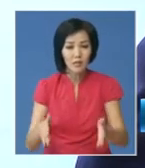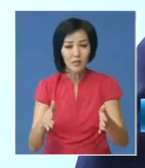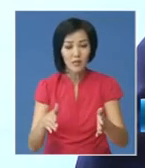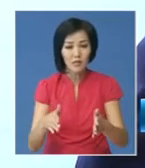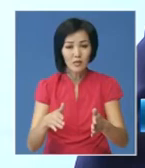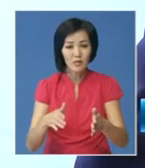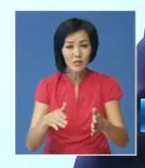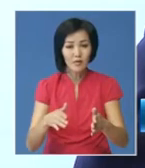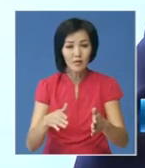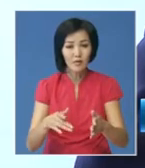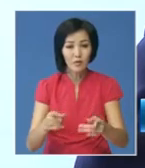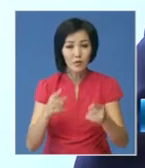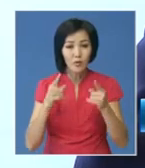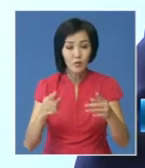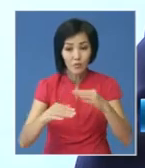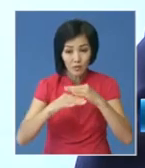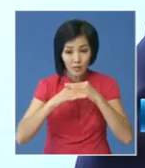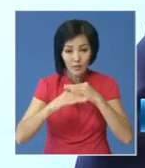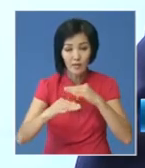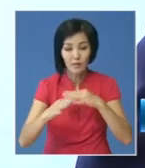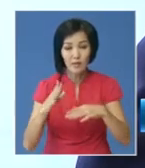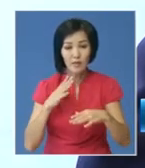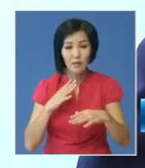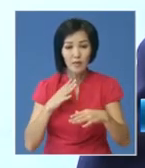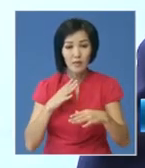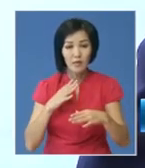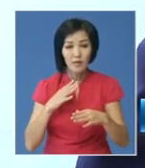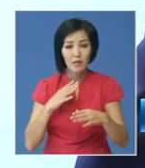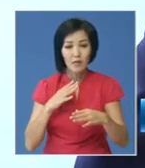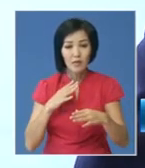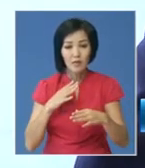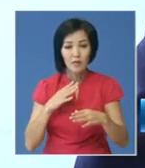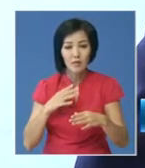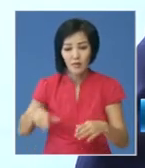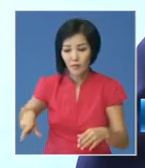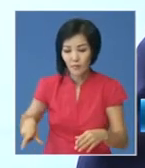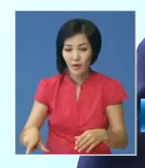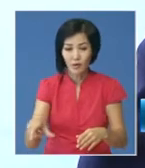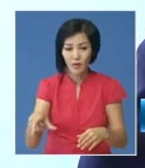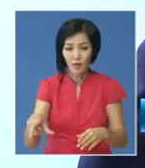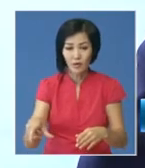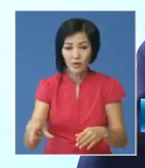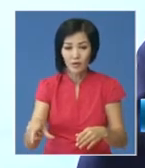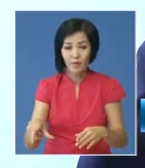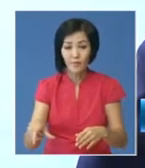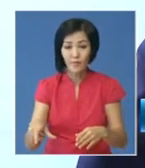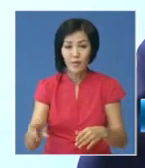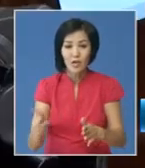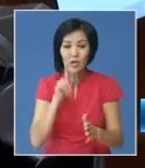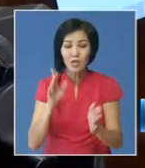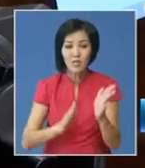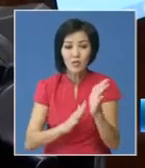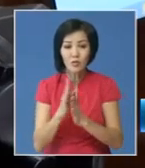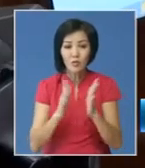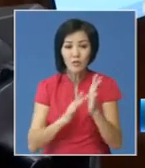мынау крупнозернистый шманит сомен салдырып жатыр. Оның жанындағы гранитовый бордюрлар, оның жанындағы көп шөппен, оның